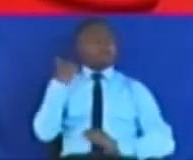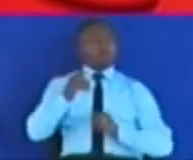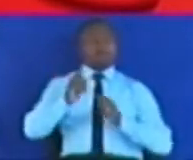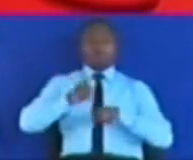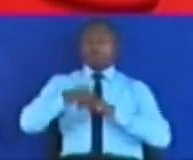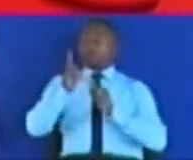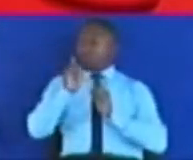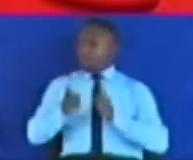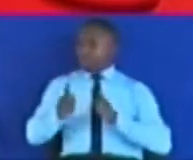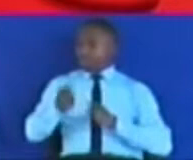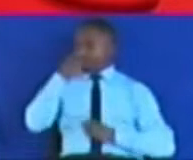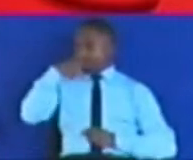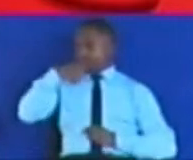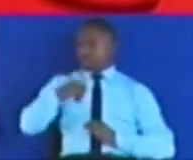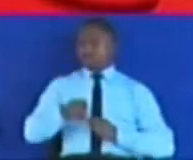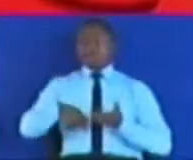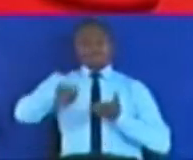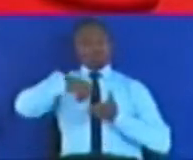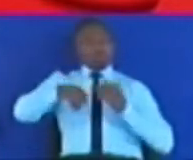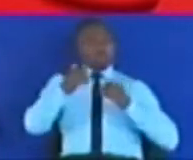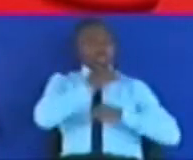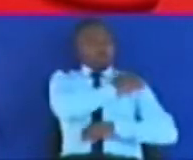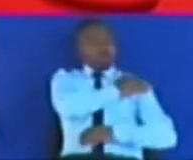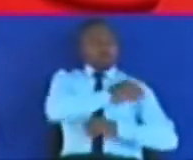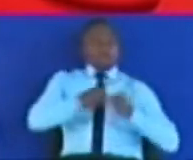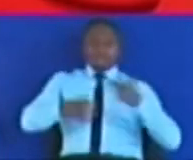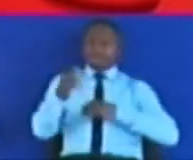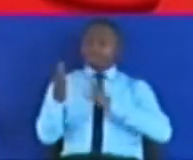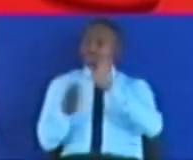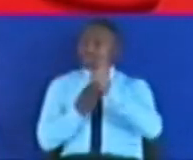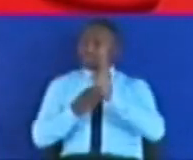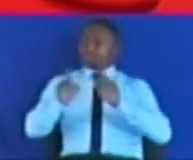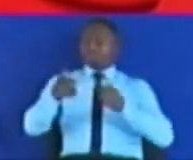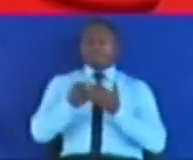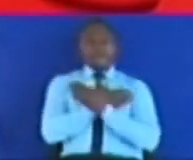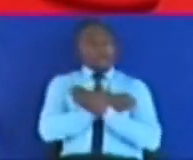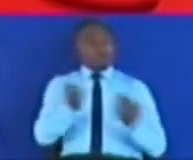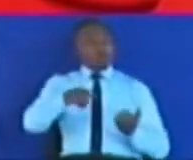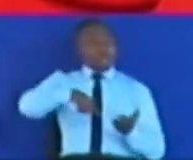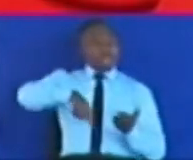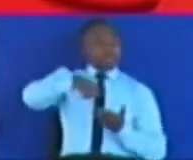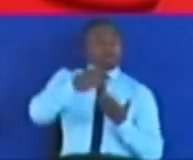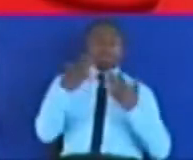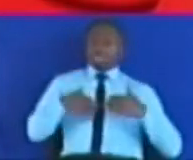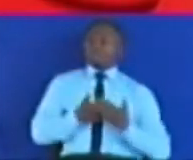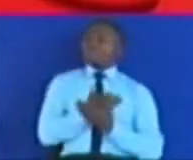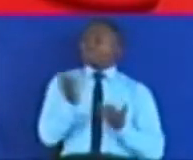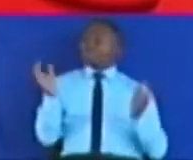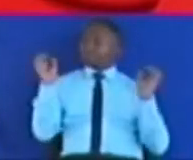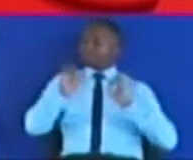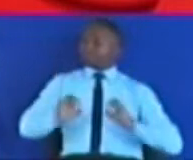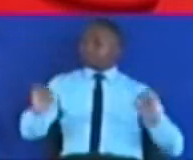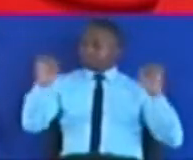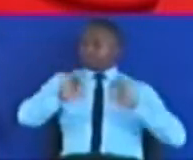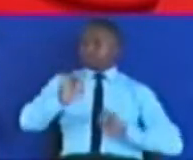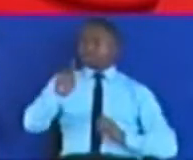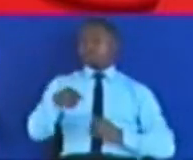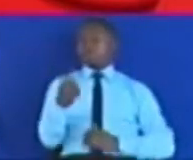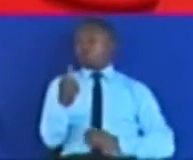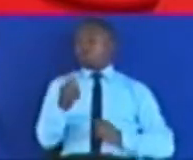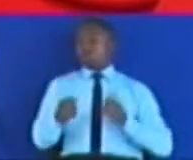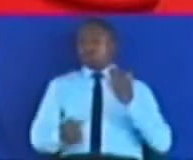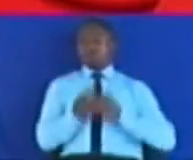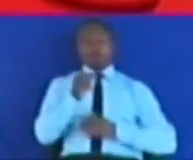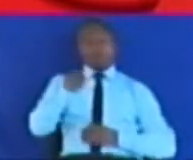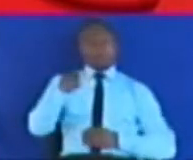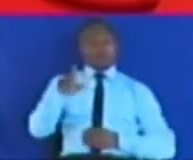kile kinahudumia kata 9 na pembeni yake hakuna kituo kingine chochote cha afya. Lakini kutoka pale